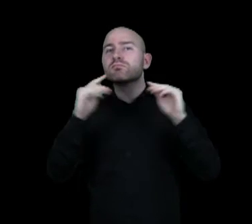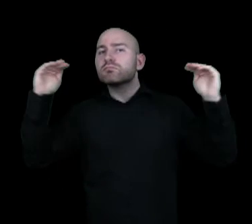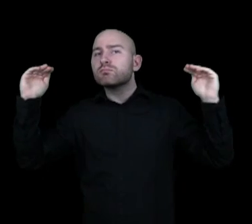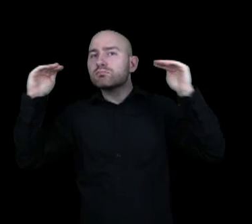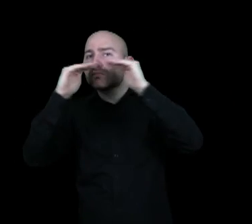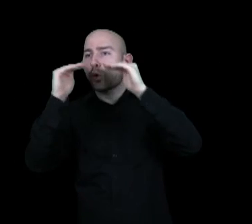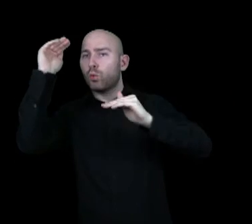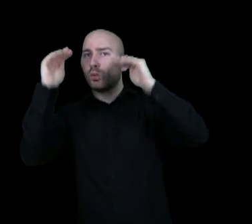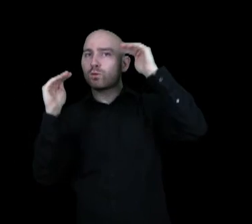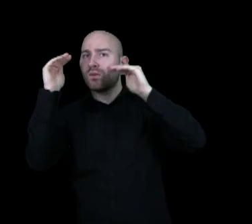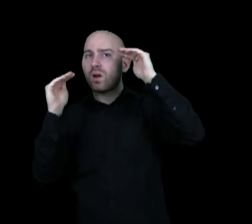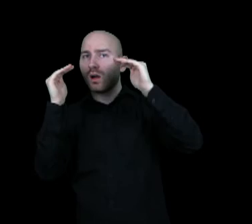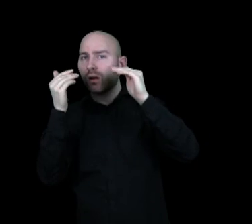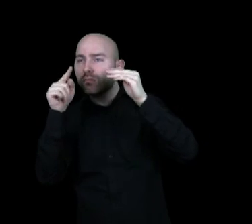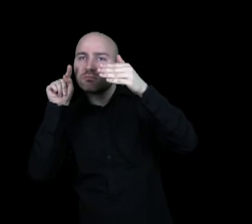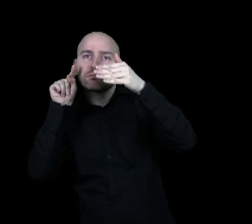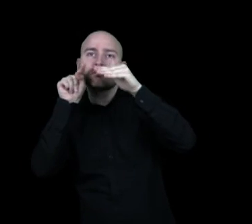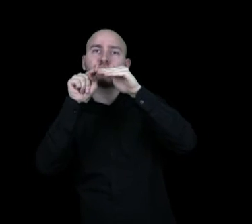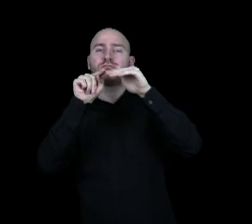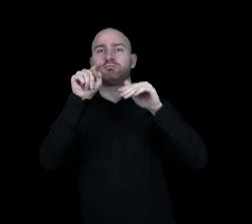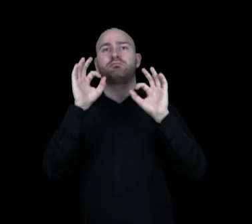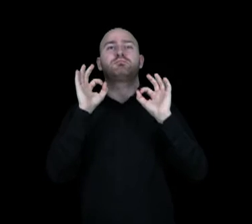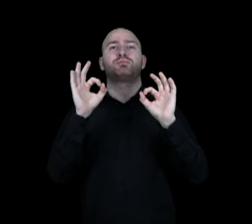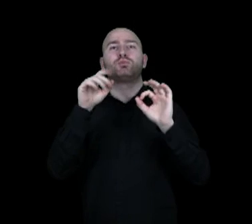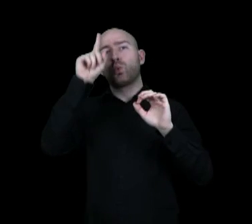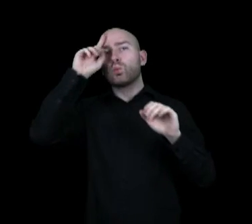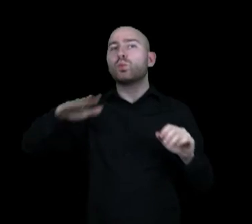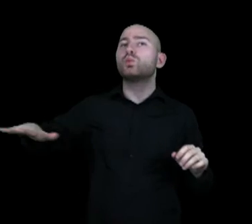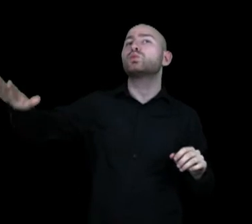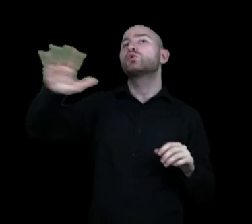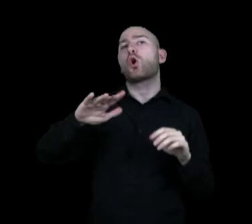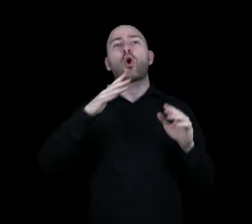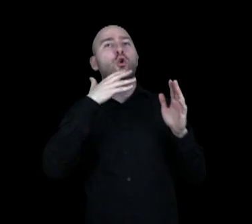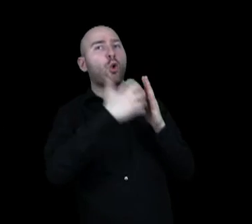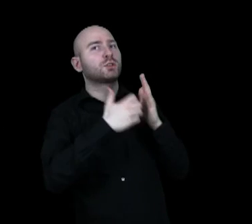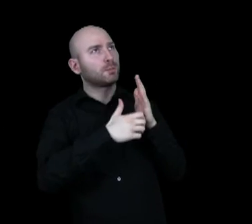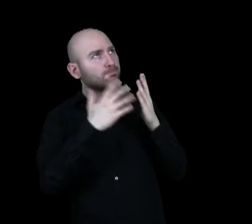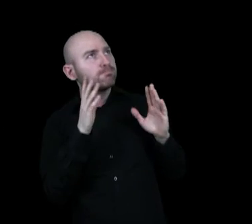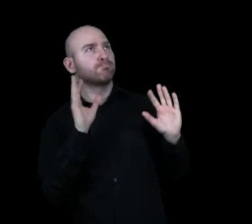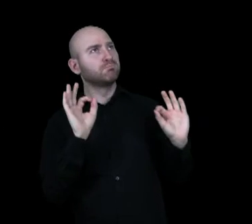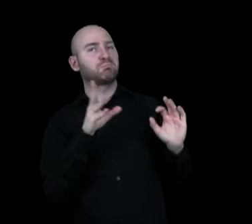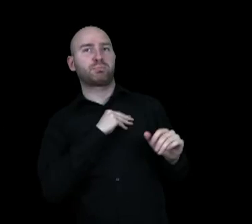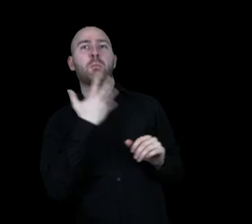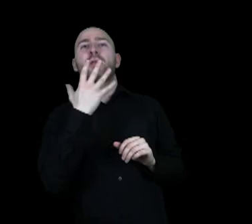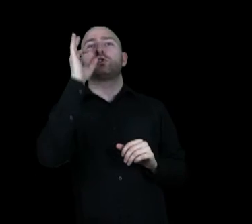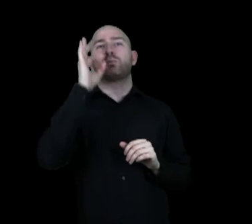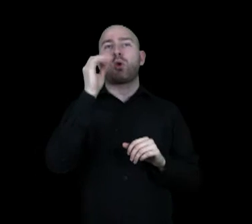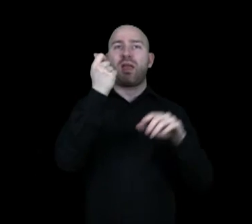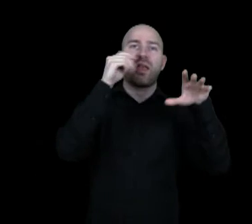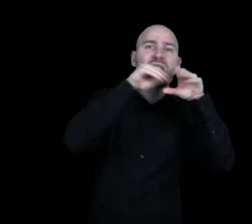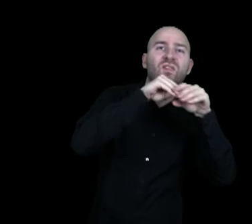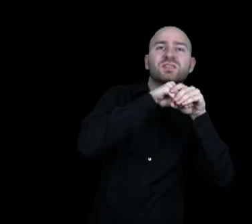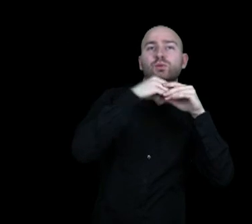Wszyscy, którzy uzyskają więcej niż 5%, może inwestują tak, uzyskują 10%, 8% czy 5